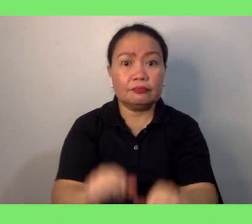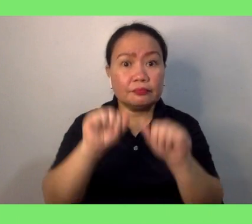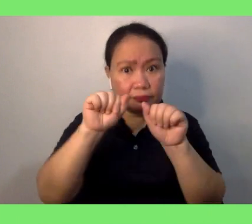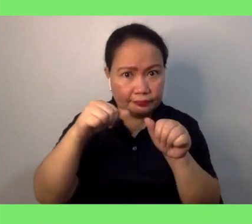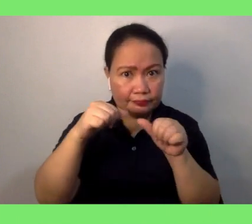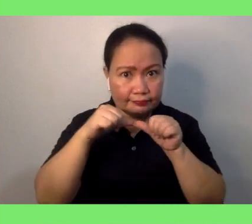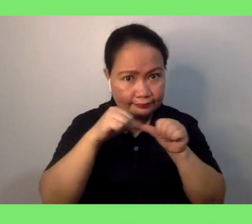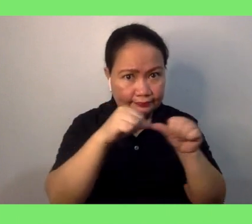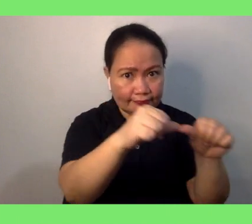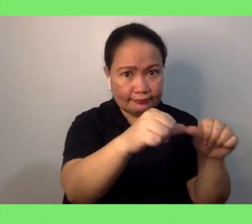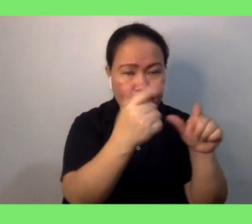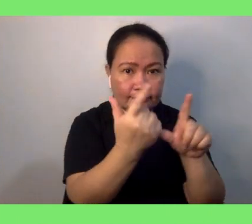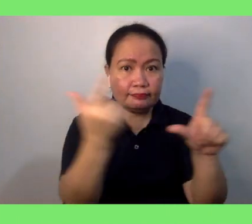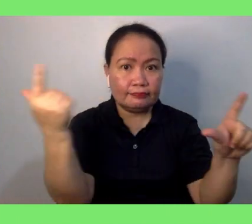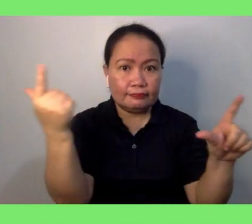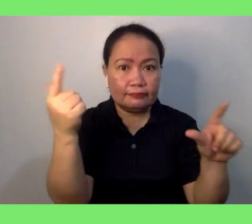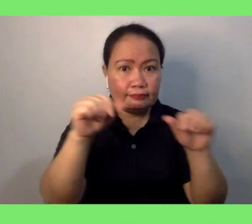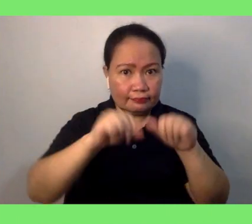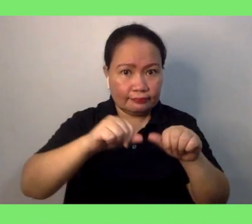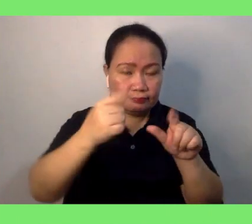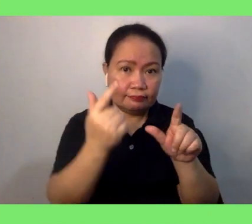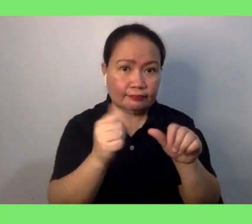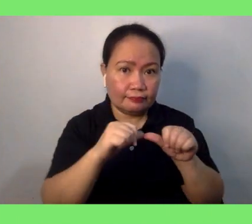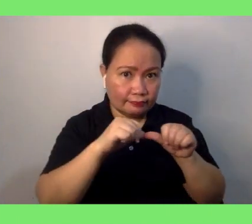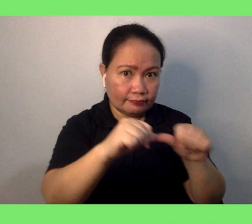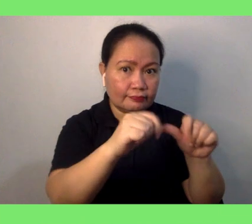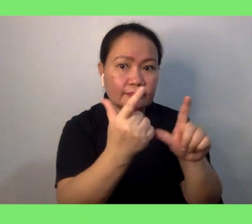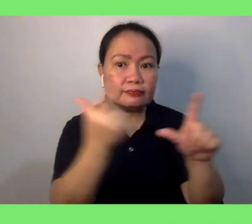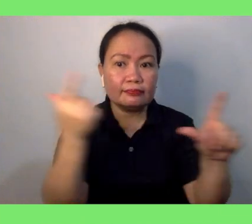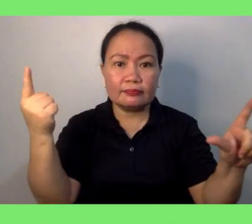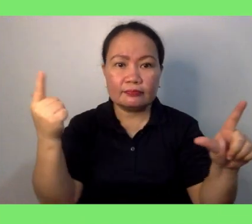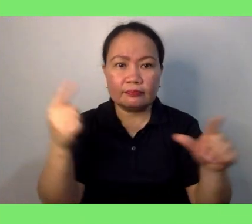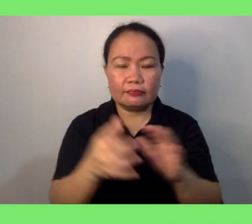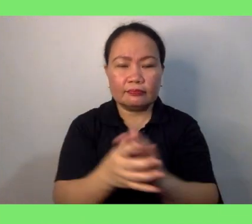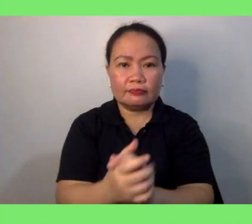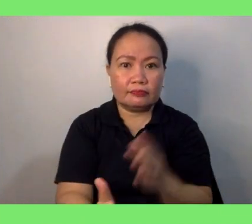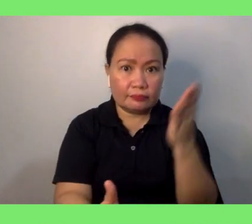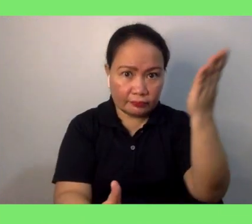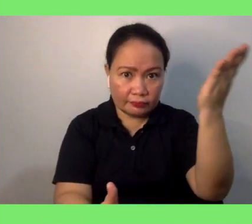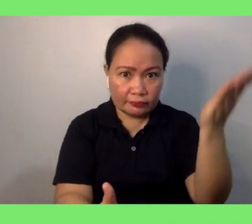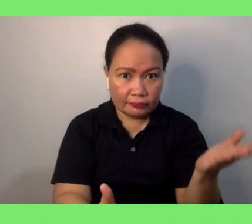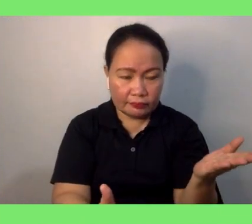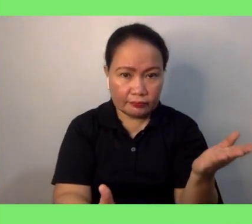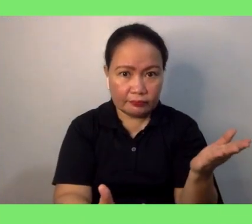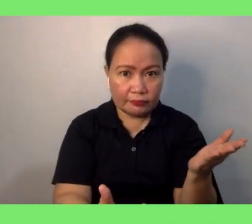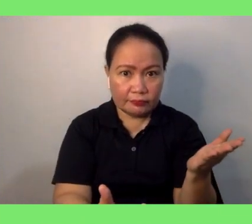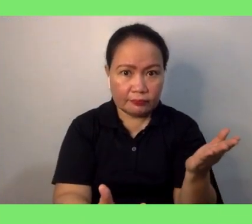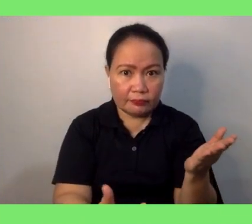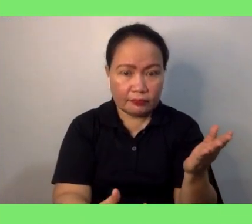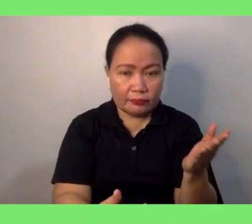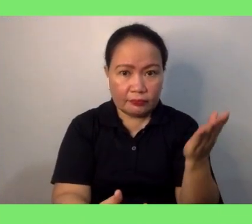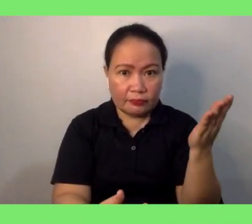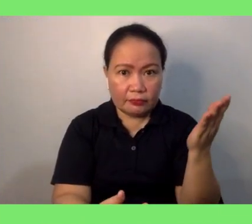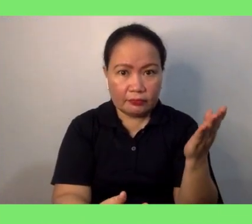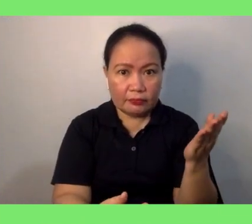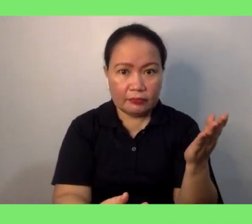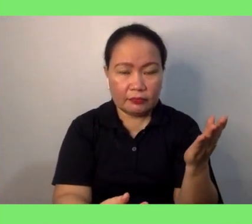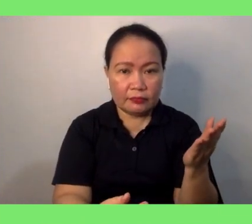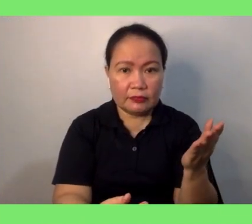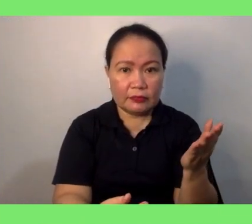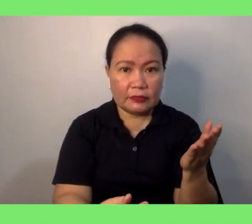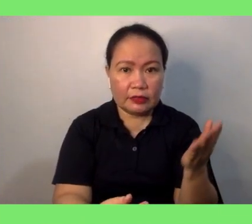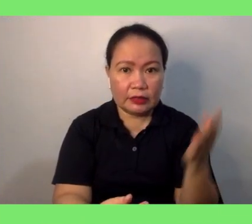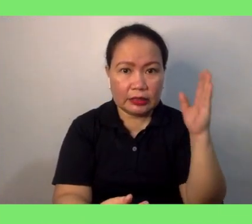yan. Okay? Pwede nyo po i-extend. So, in this figure, ang pinapahanap sa atin, calculate